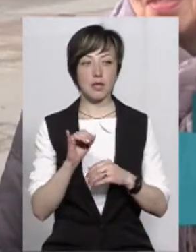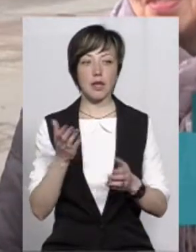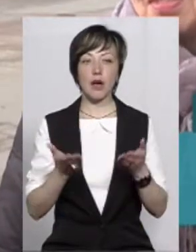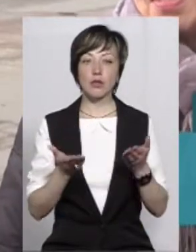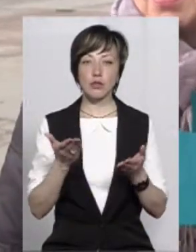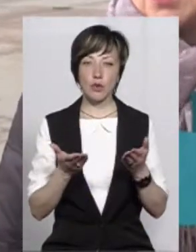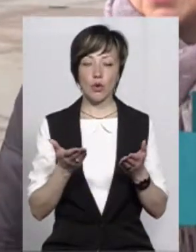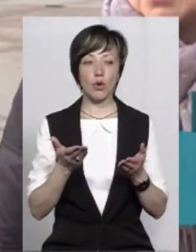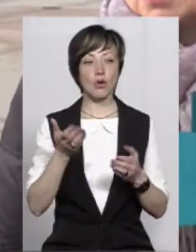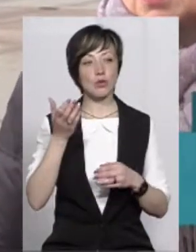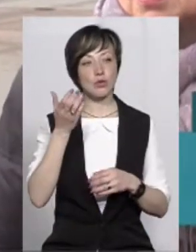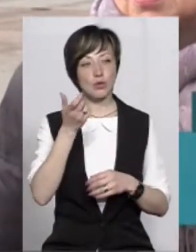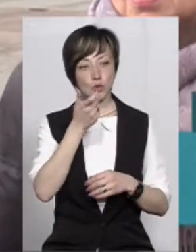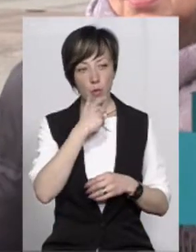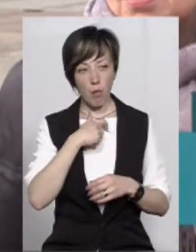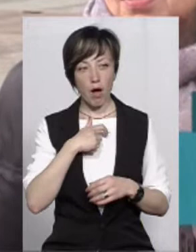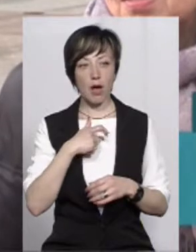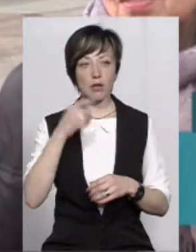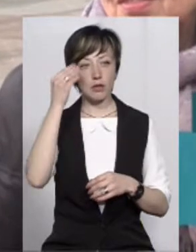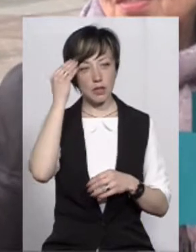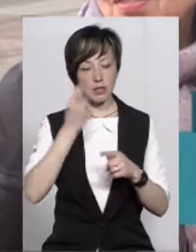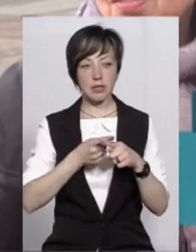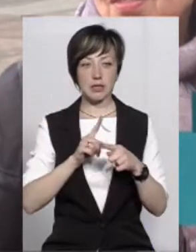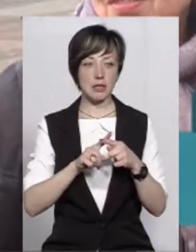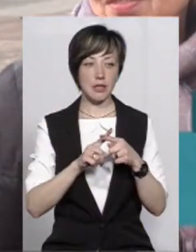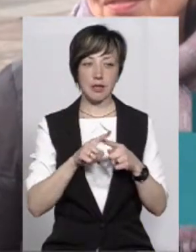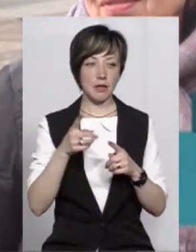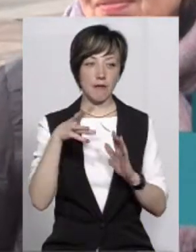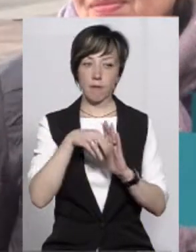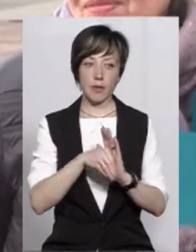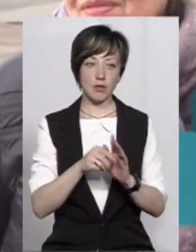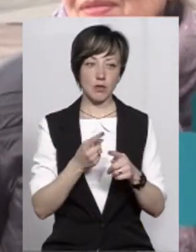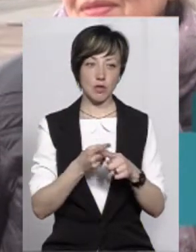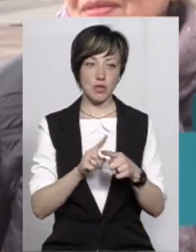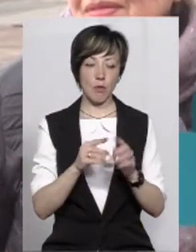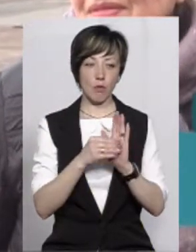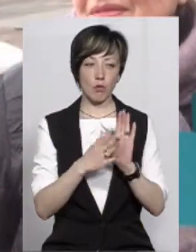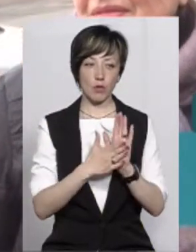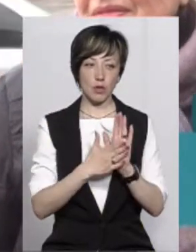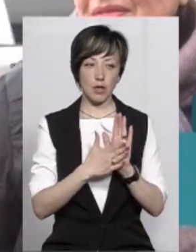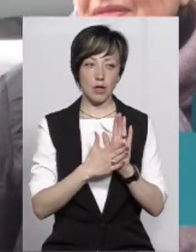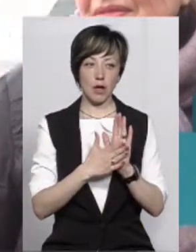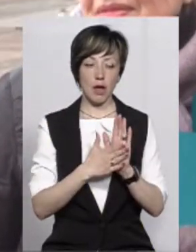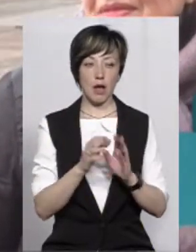з гуманної точки зору, то це трошки воно не вписується в цей пункт. А